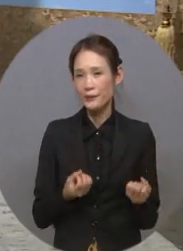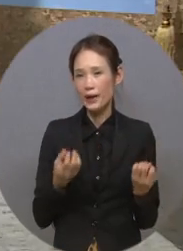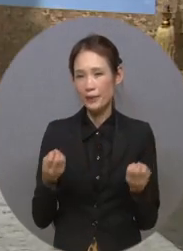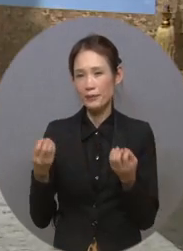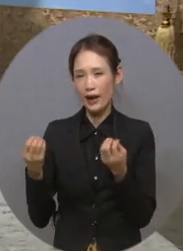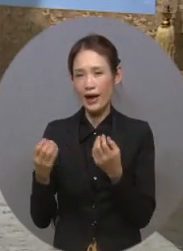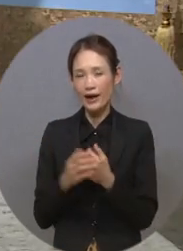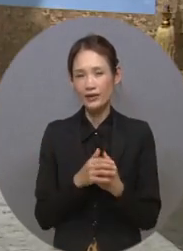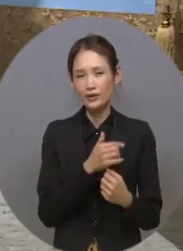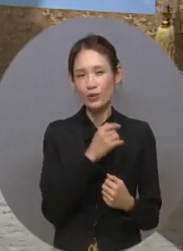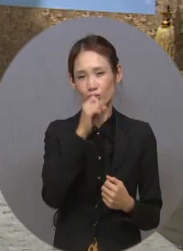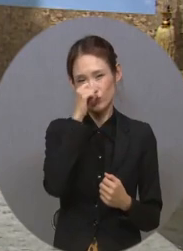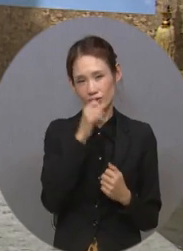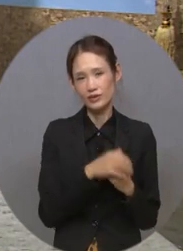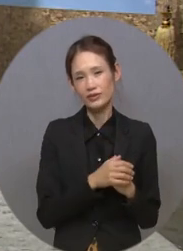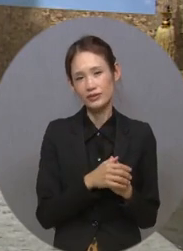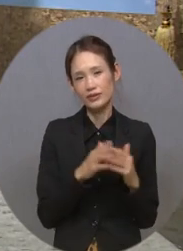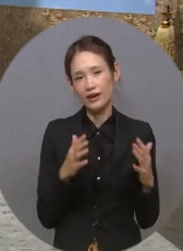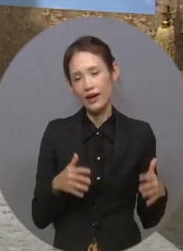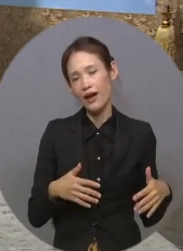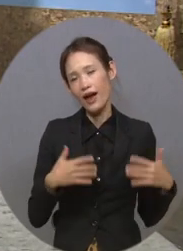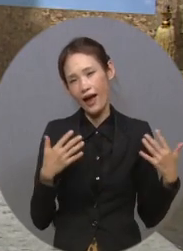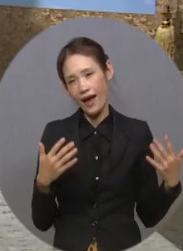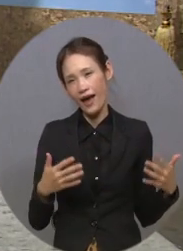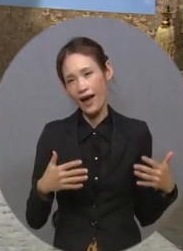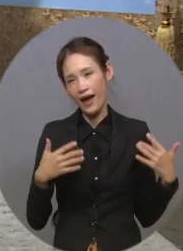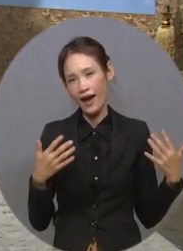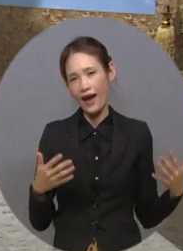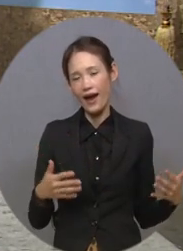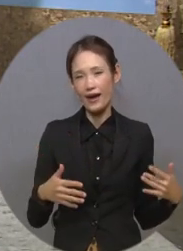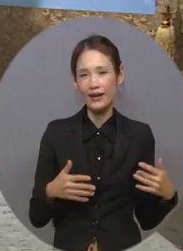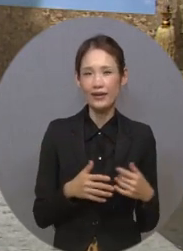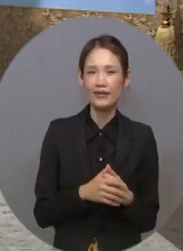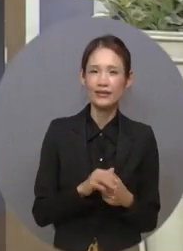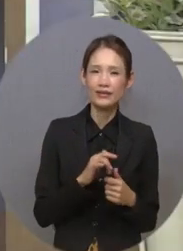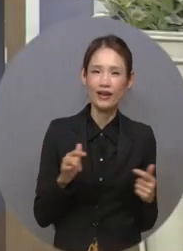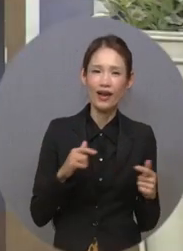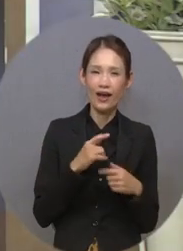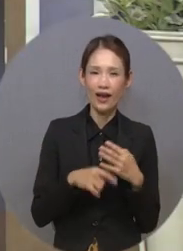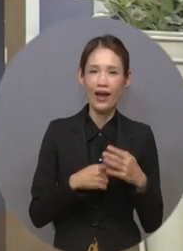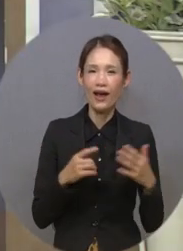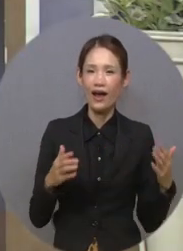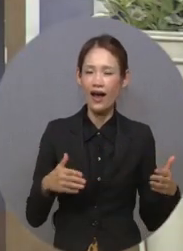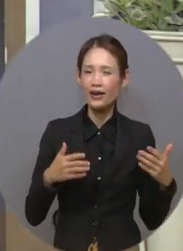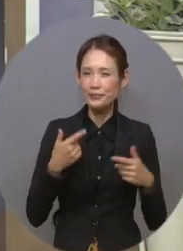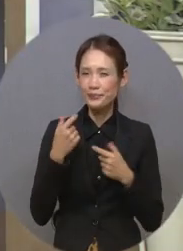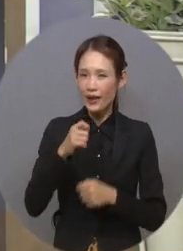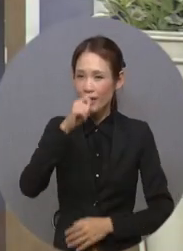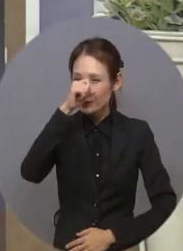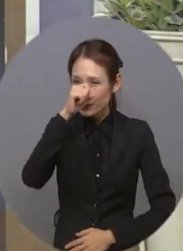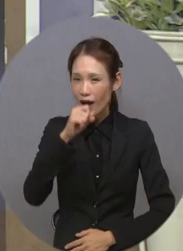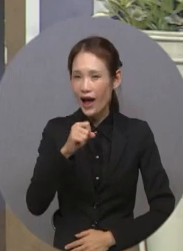선선한 바람이 네. 불고 네. 또 이 낙엽 그리고 네. 단풍이 물드는 이 가을이 참 축제하기 좋은 때인데